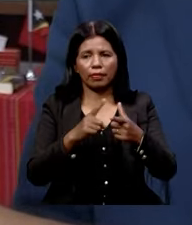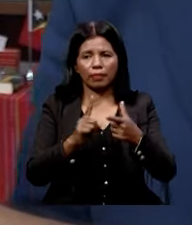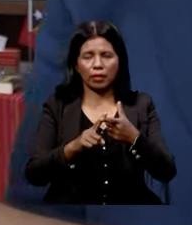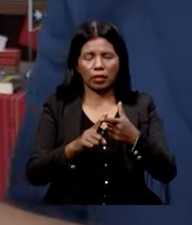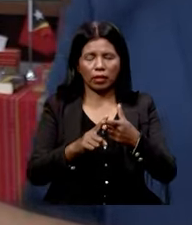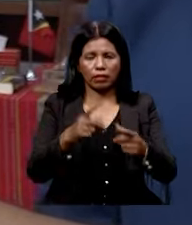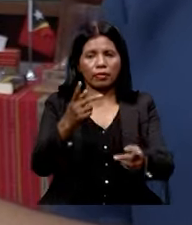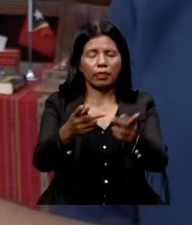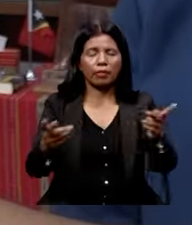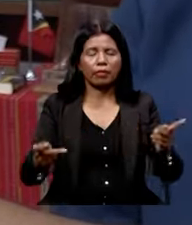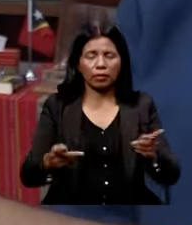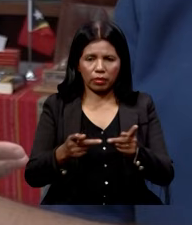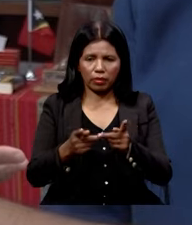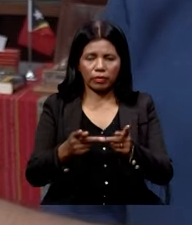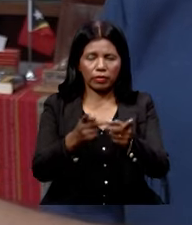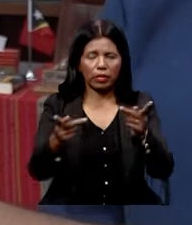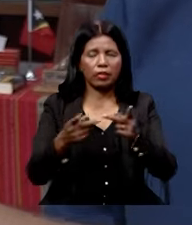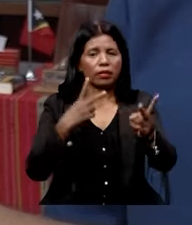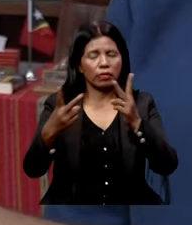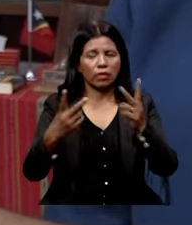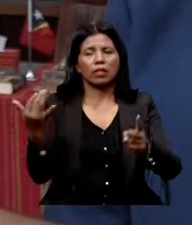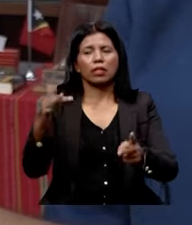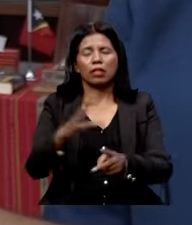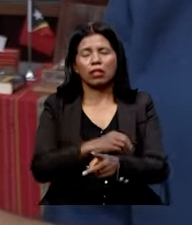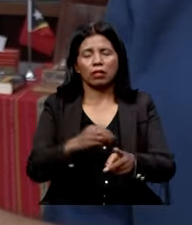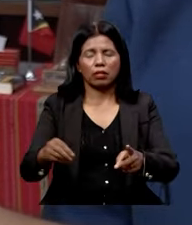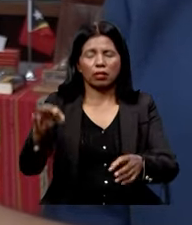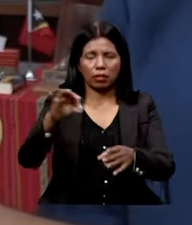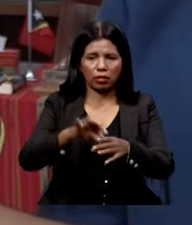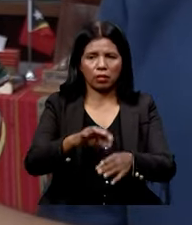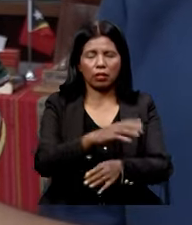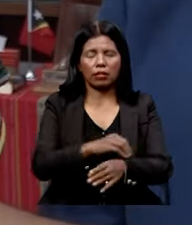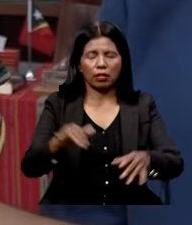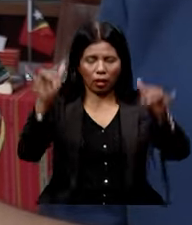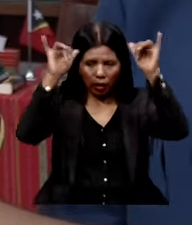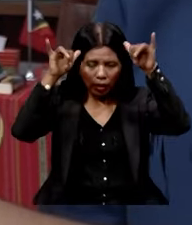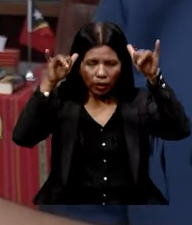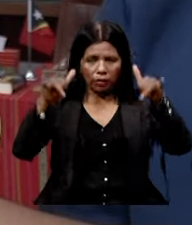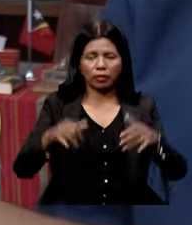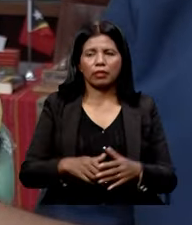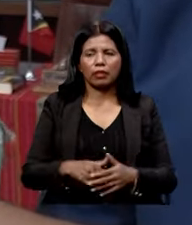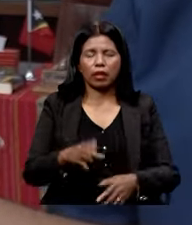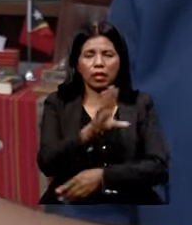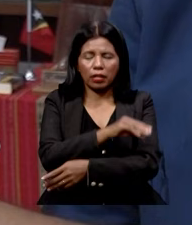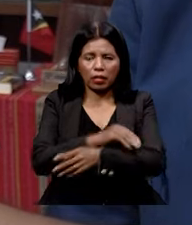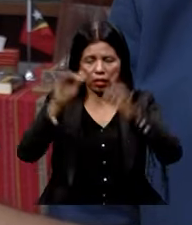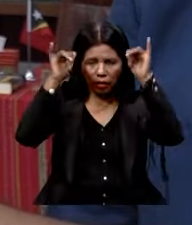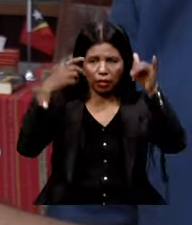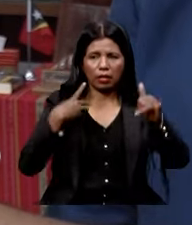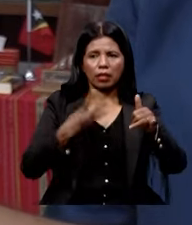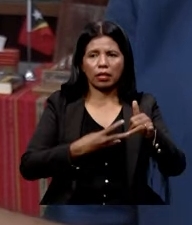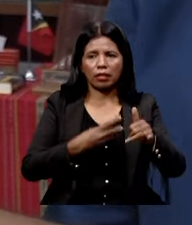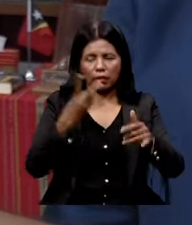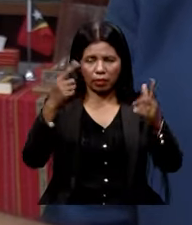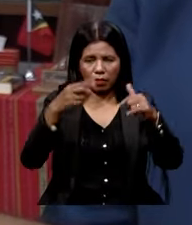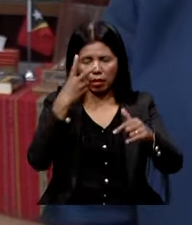pariwisata. Dan juga ini peternakan sapi ya, karena kami ada beberapa sudah lakukan, kebetulan suami waktu kemarin